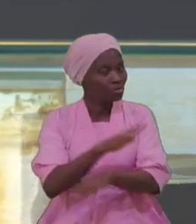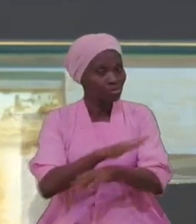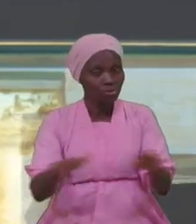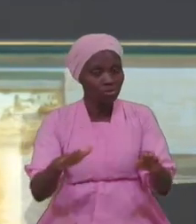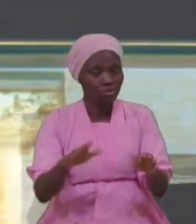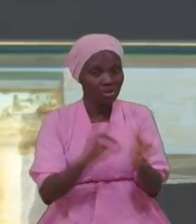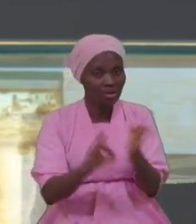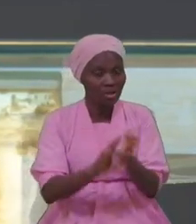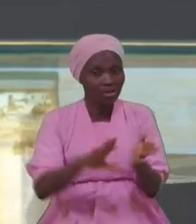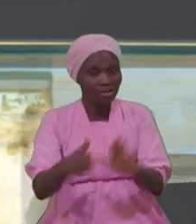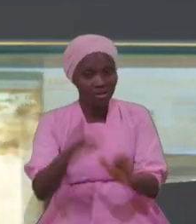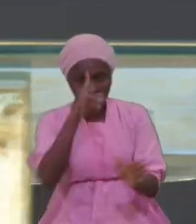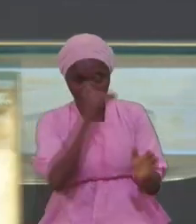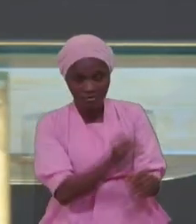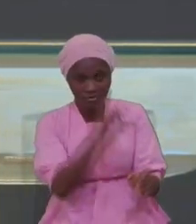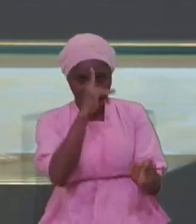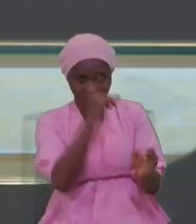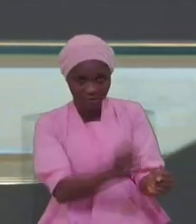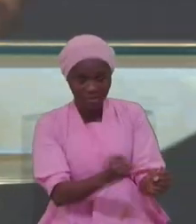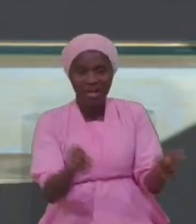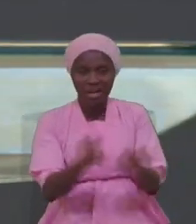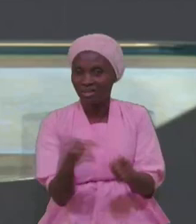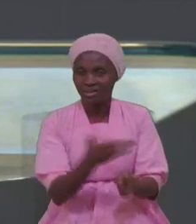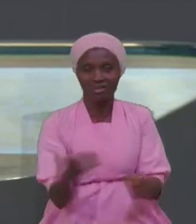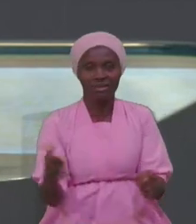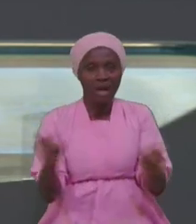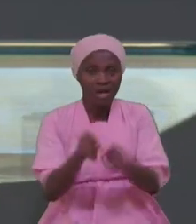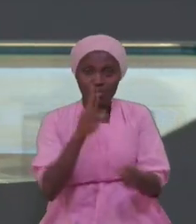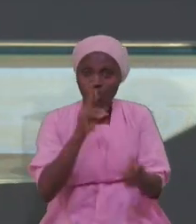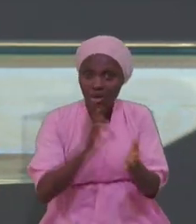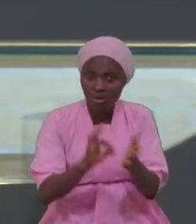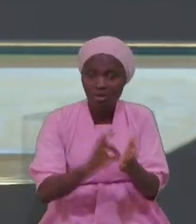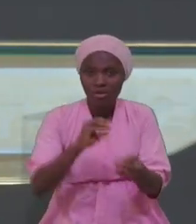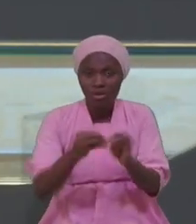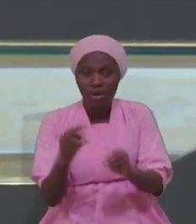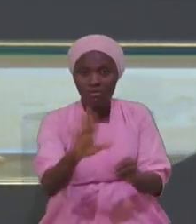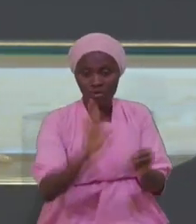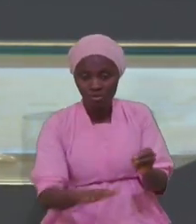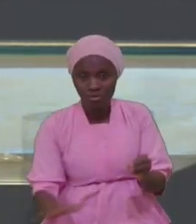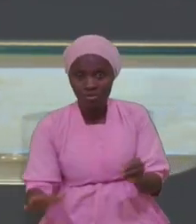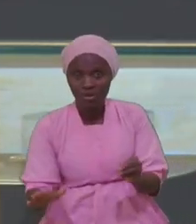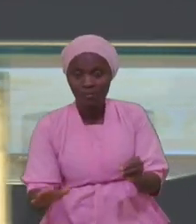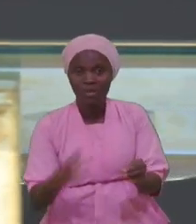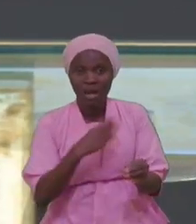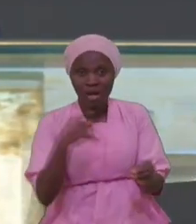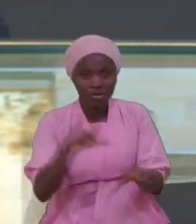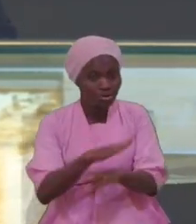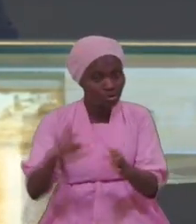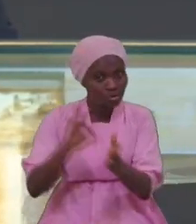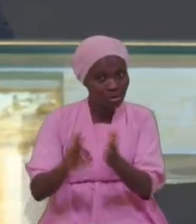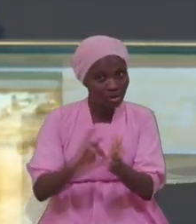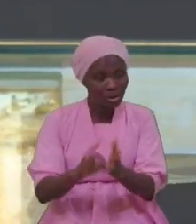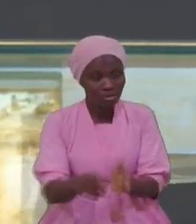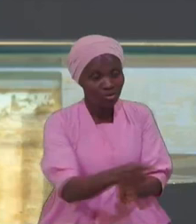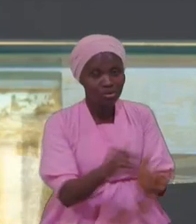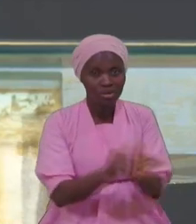la foi morte, alors, n'est pas comptée. Quand on compte les enfants d'une famille, on ne